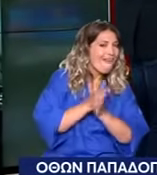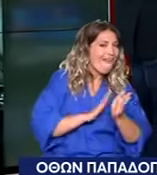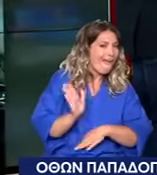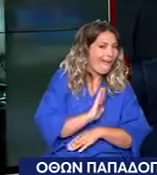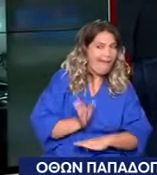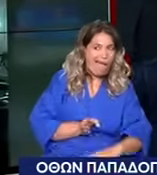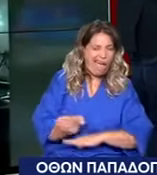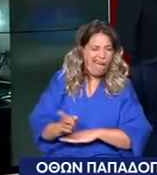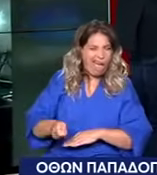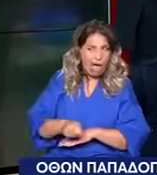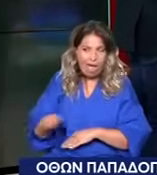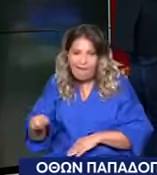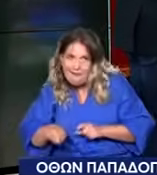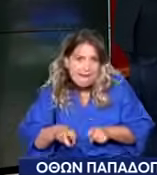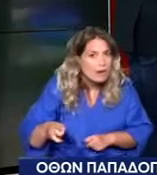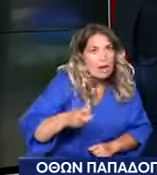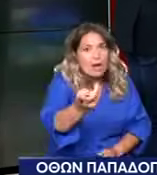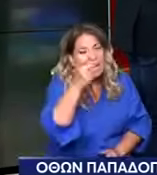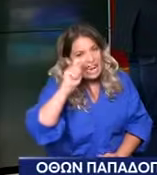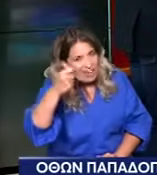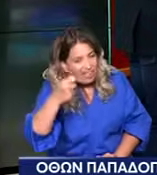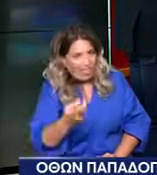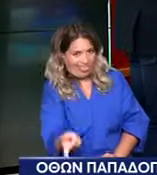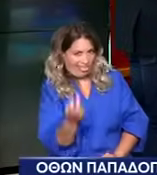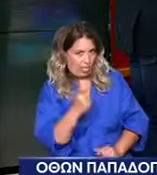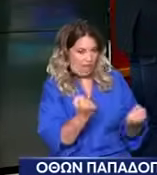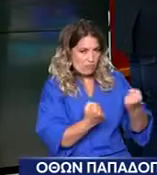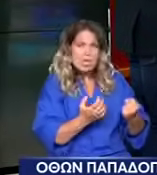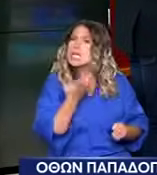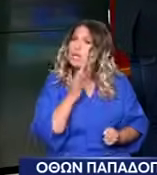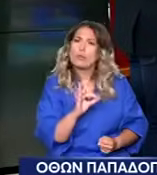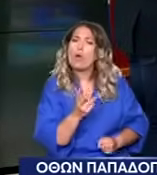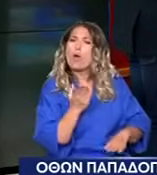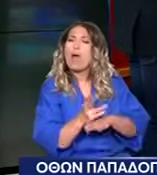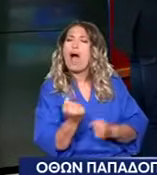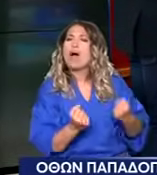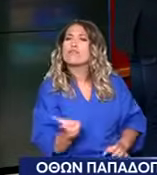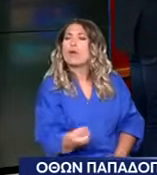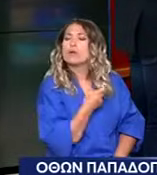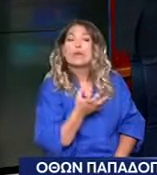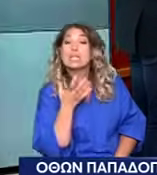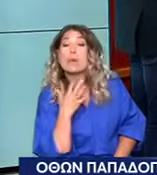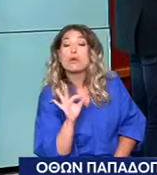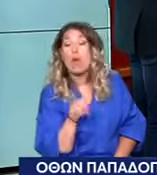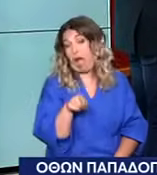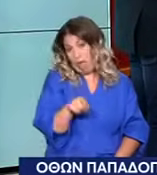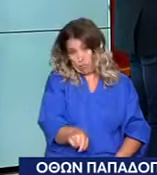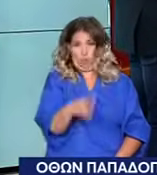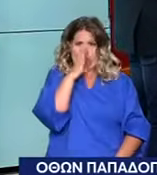το αυτοκίνητο. Και μπήκαν να πάρουν κρυφά το αυτοκίνητο, το οποίο δεν είχε ψάξει η αστυνομία. Αυτό από μόνο του είναι ένα σοβαρό ζήτημα, γιατί